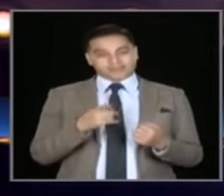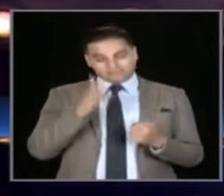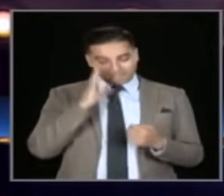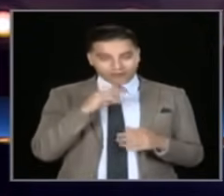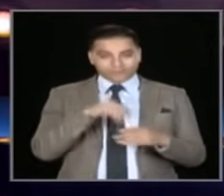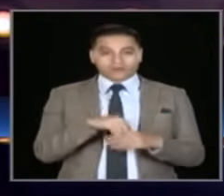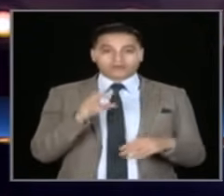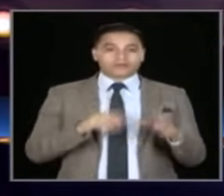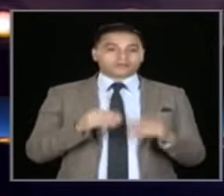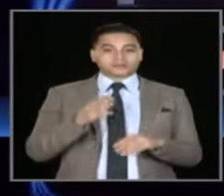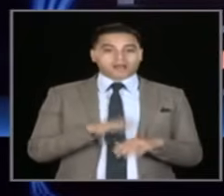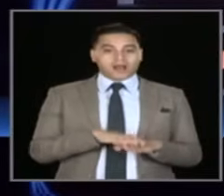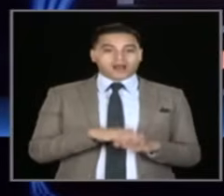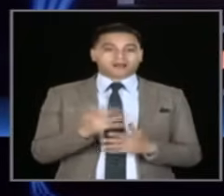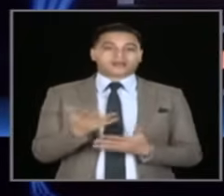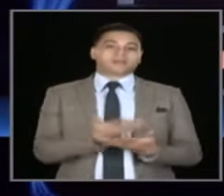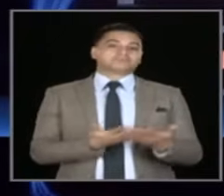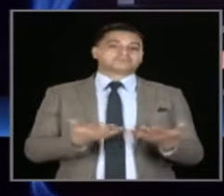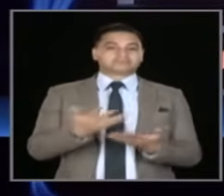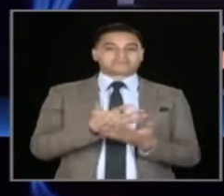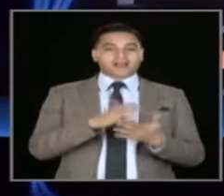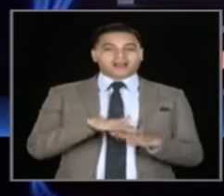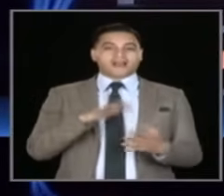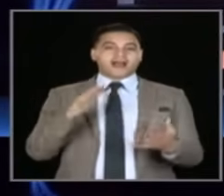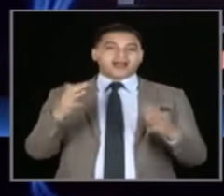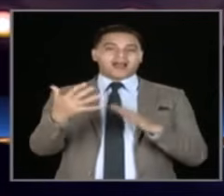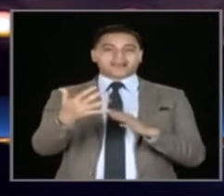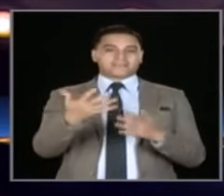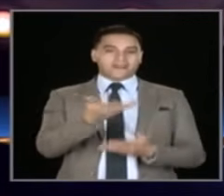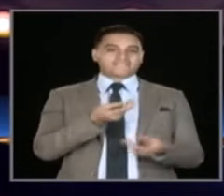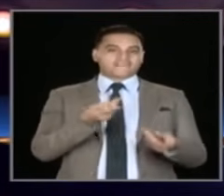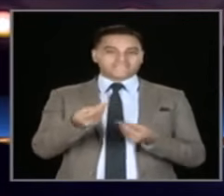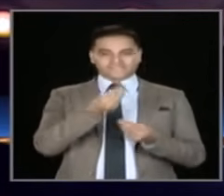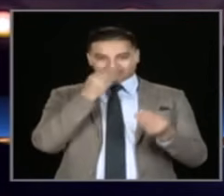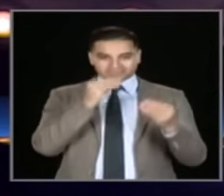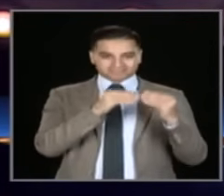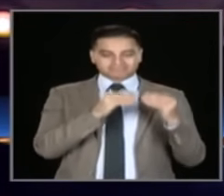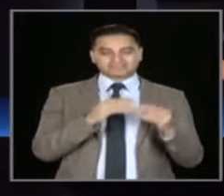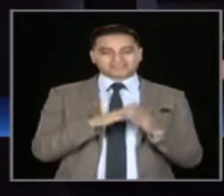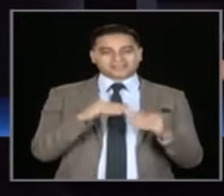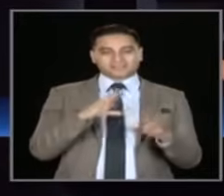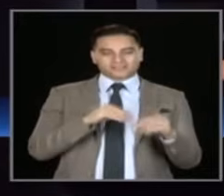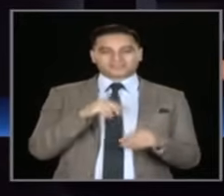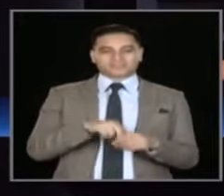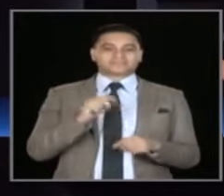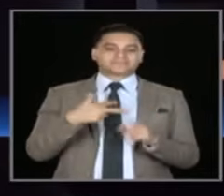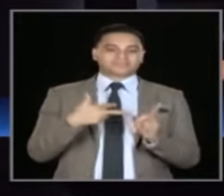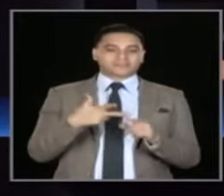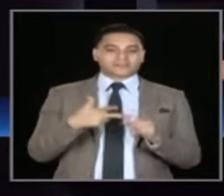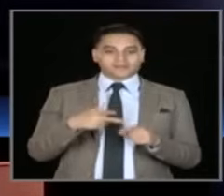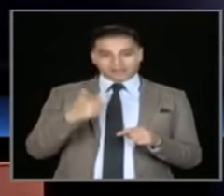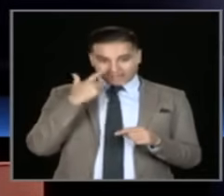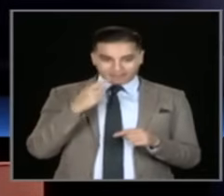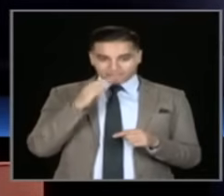بيوضح فيها علاقته بالعالم من حوله، هدف بلا مقابل. زهراء خلي بالك،